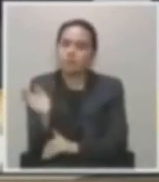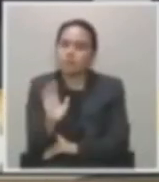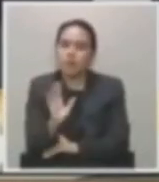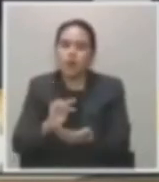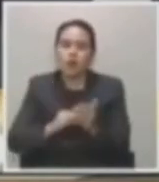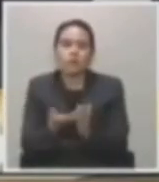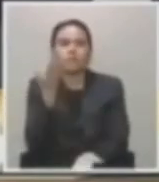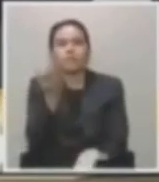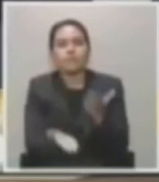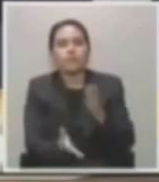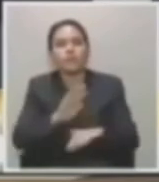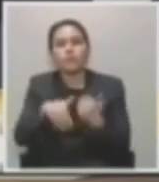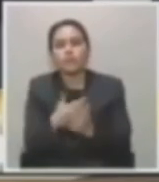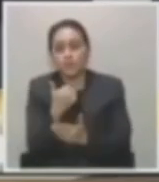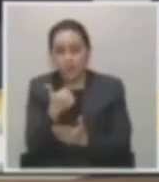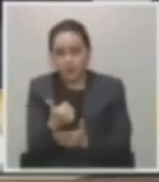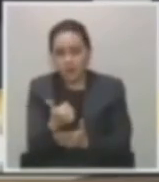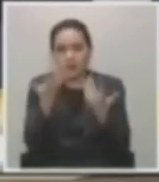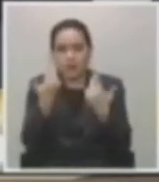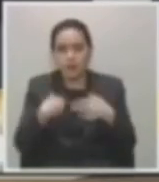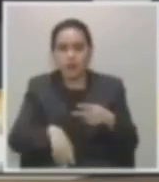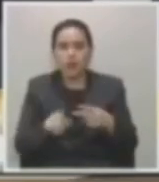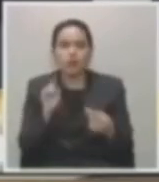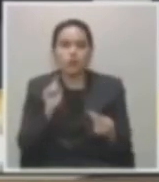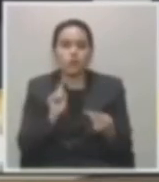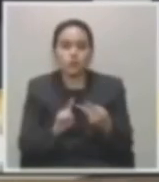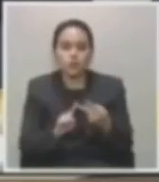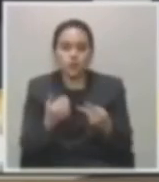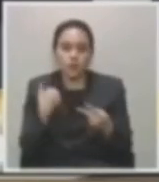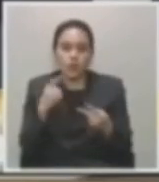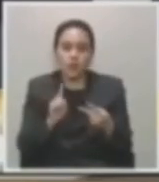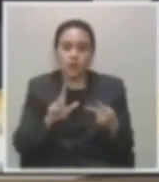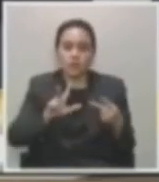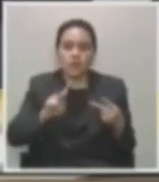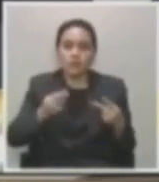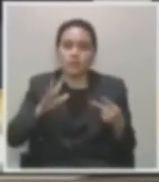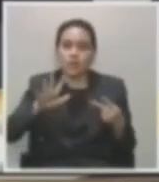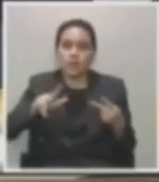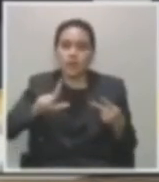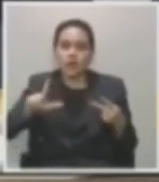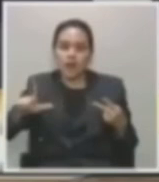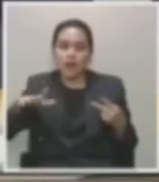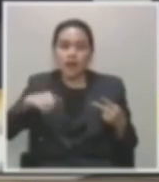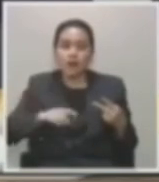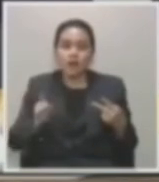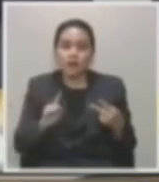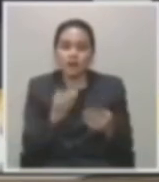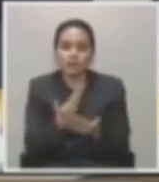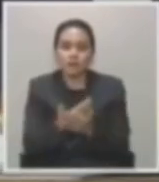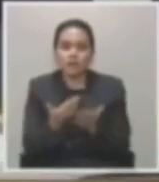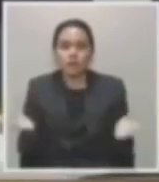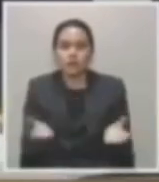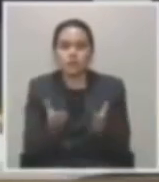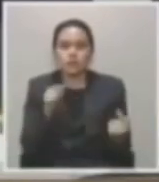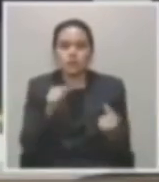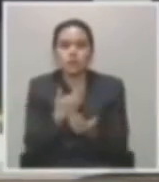กๆตันและอีกส่วนหนึ่งจะส่งผลกับสถานการณ์ปัจจุบันนะครับก็คือ 35,000 ล้านบาทเอามาส่งเสริมให้กับราคา